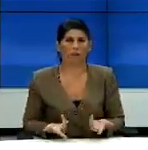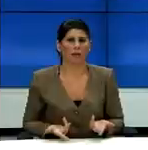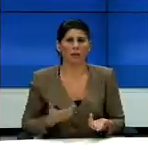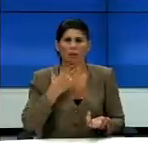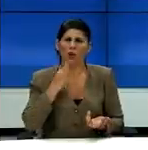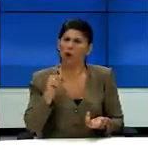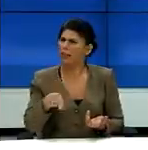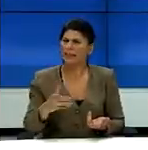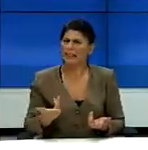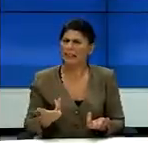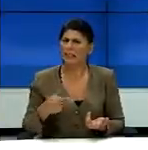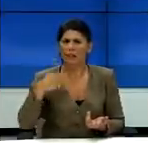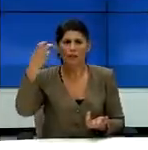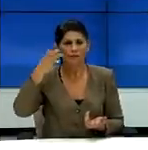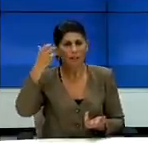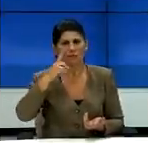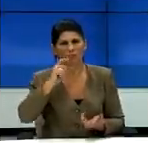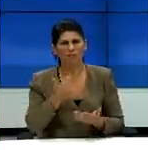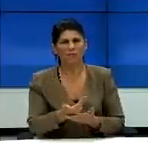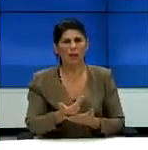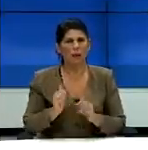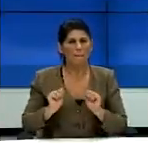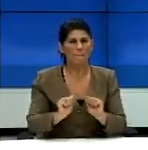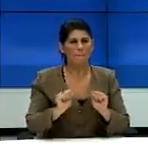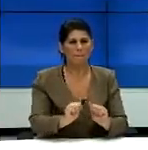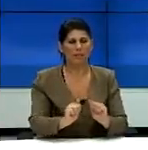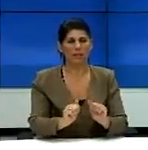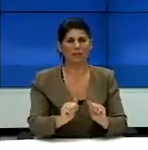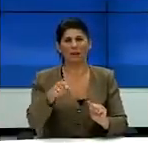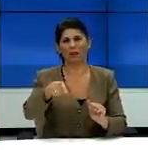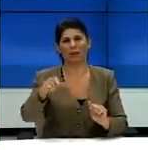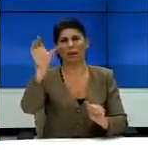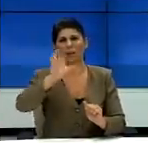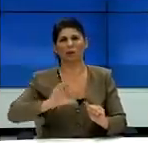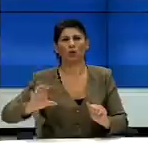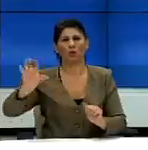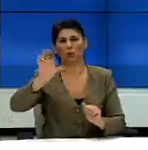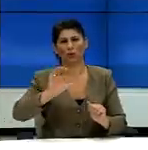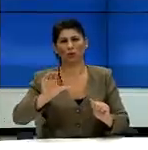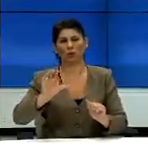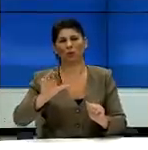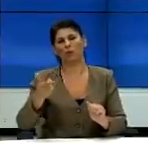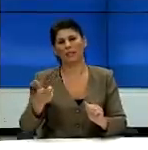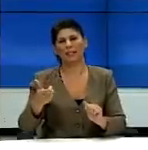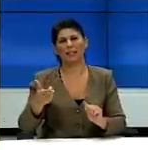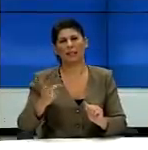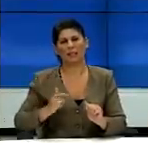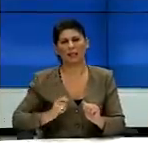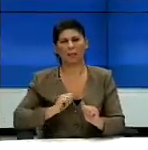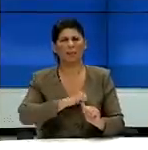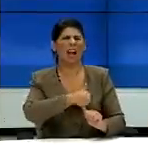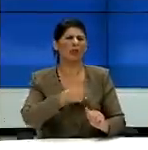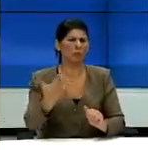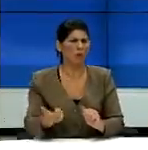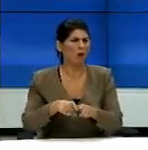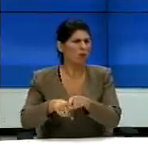Γιατί έτσι ενδεχομένως φαντάζομαι απέτησαν ή πίεσαν οι tour operators. Δεν επενδύσατε